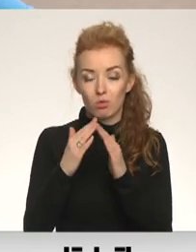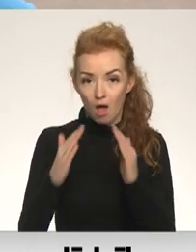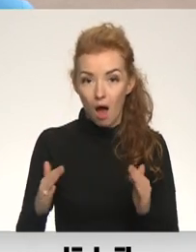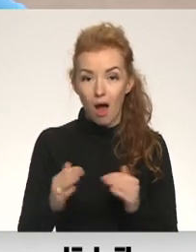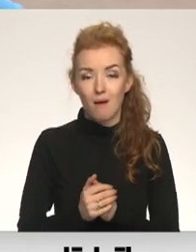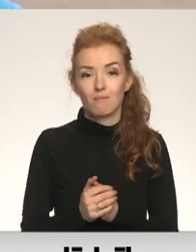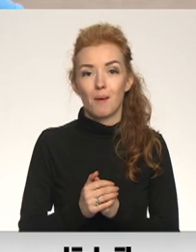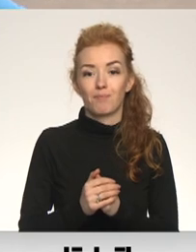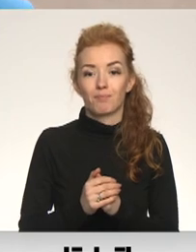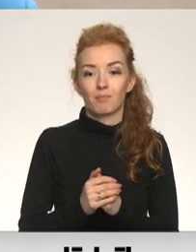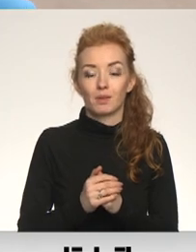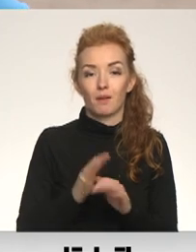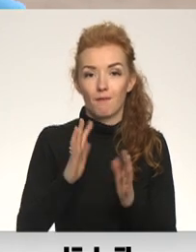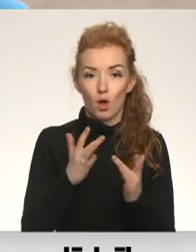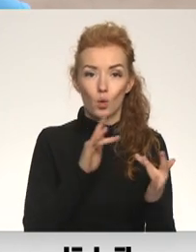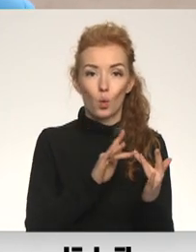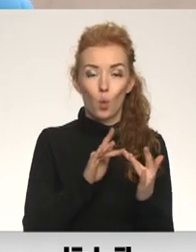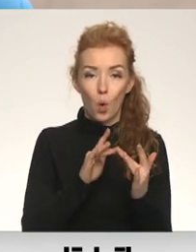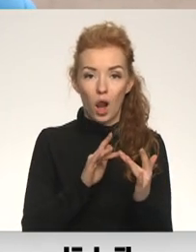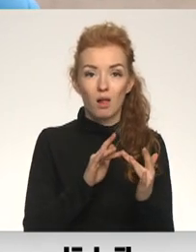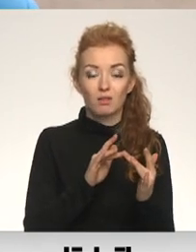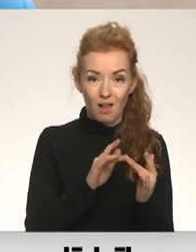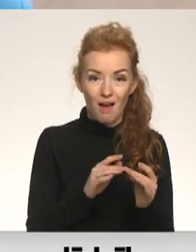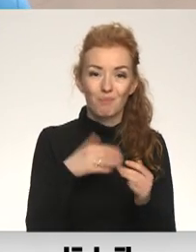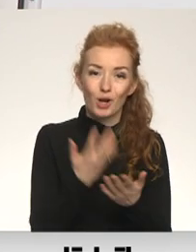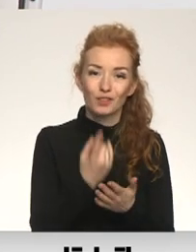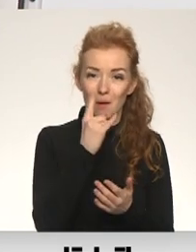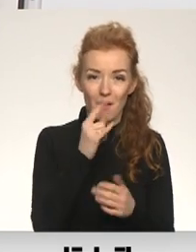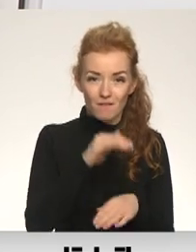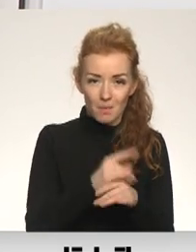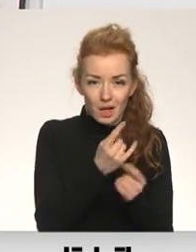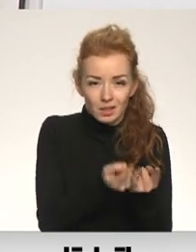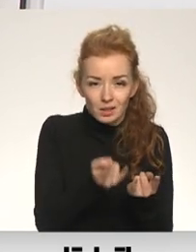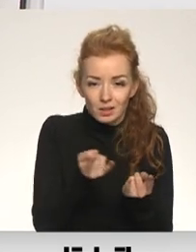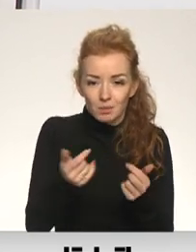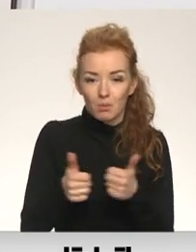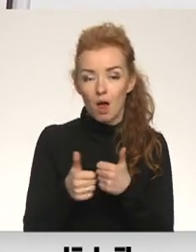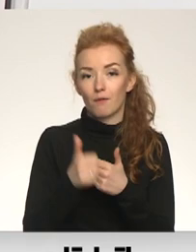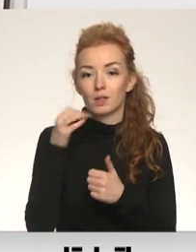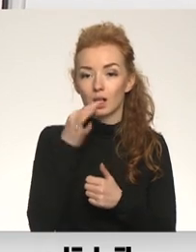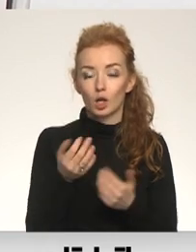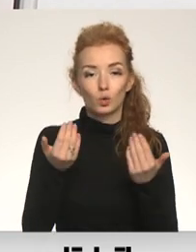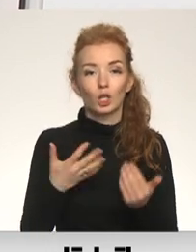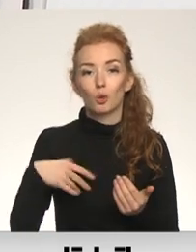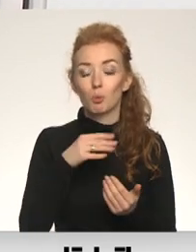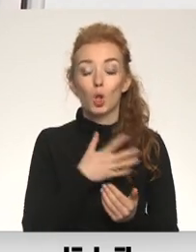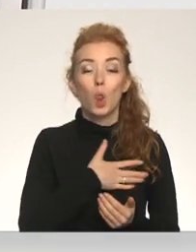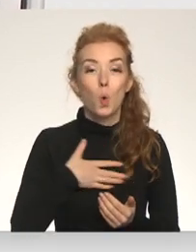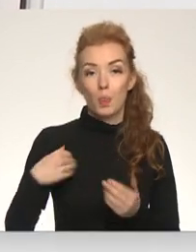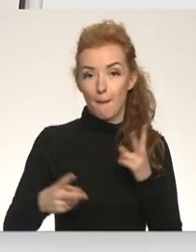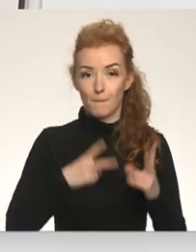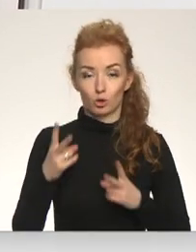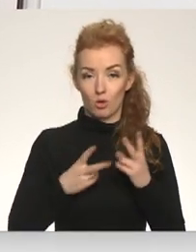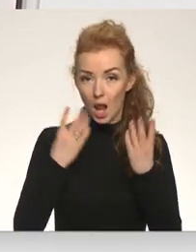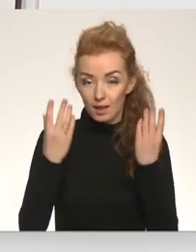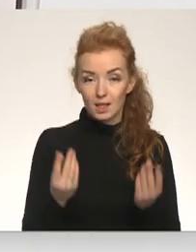kur jāatrodas vienam bērniņam, atrodas 8 vai 10. Šodien mums ļoti emocionāla diena, ļoti, jo